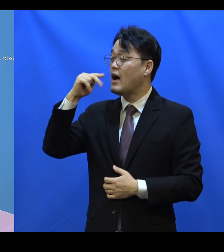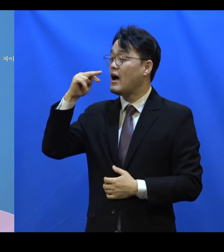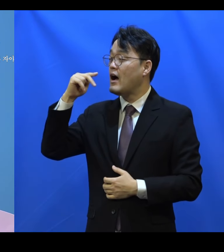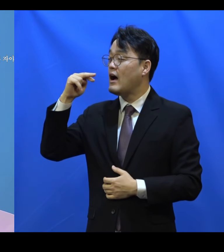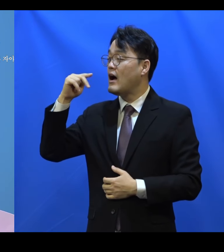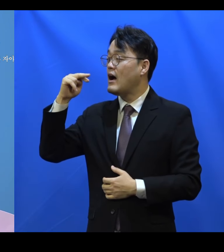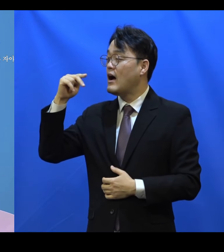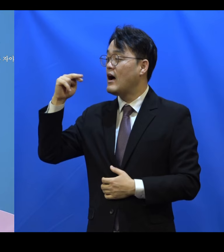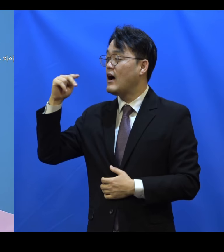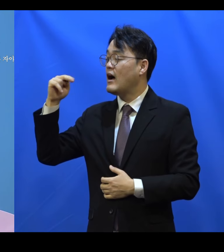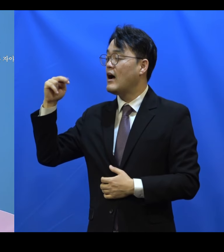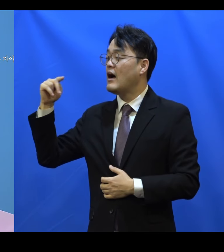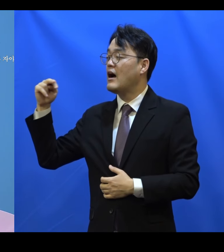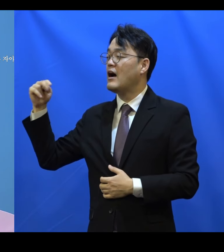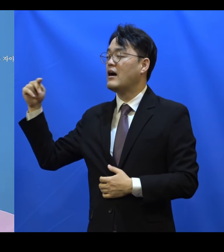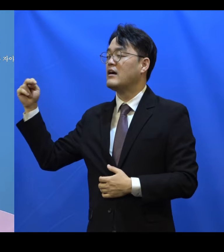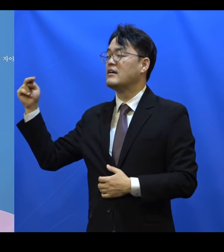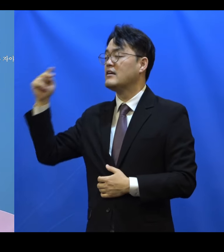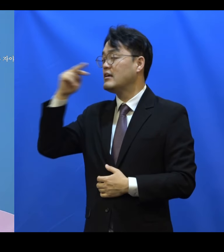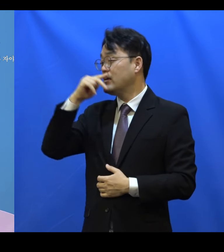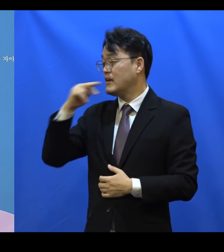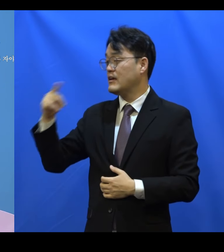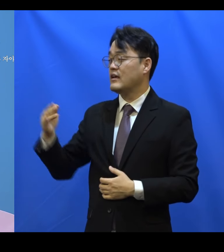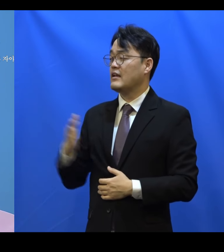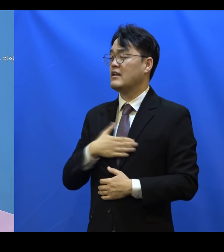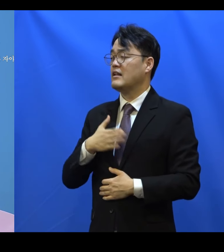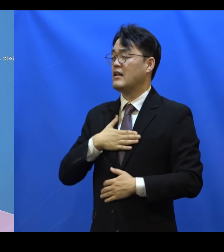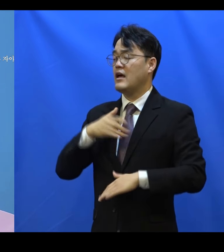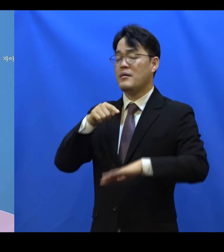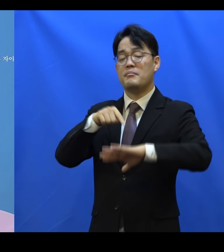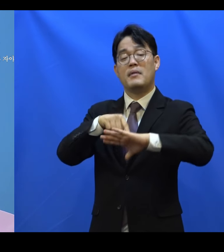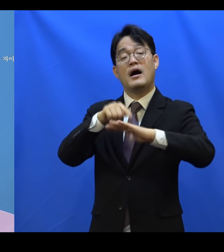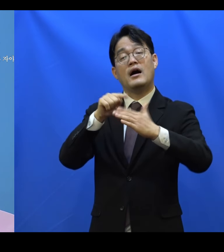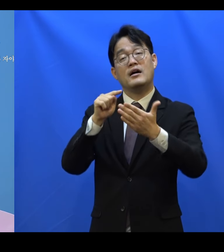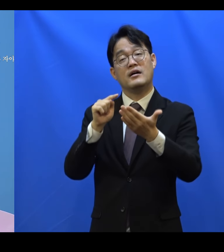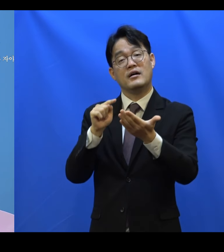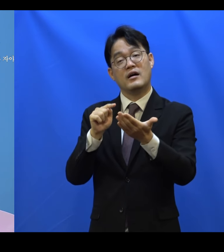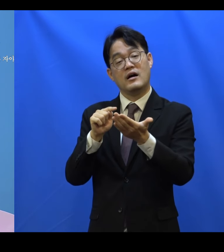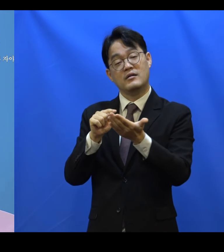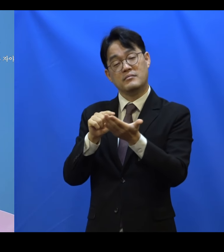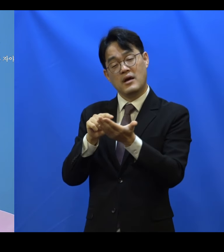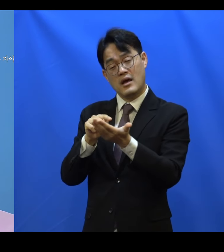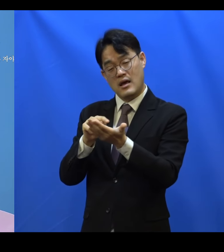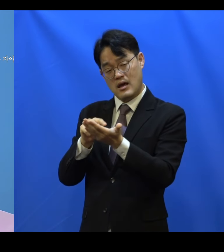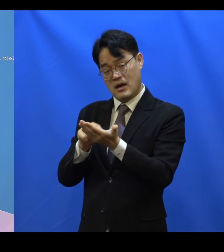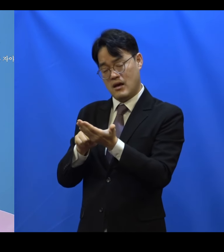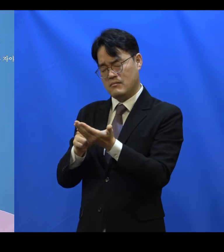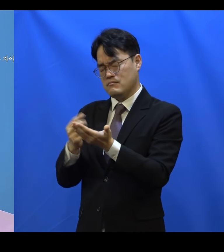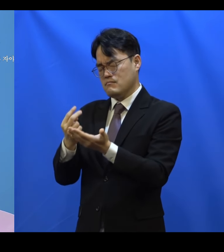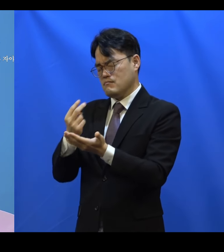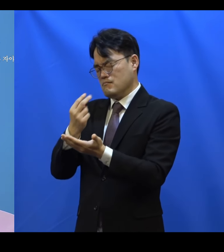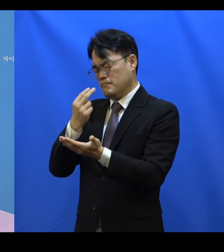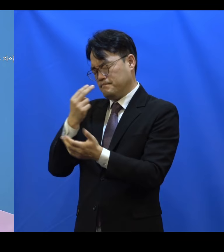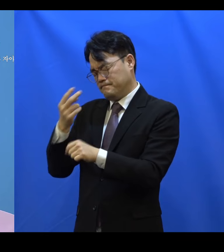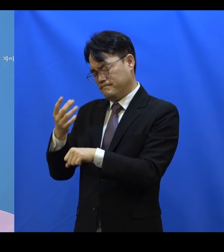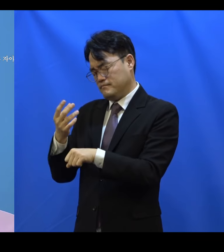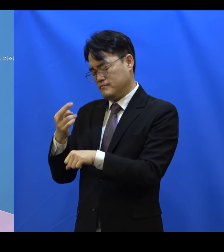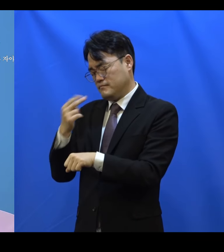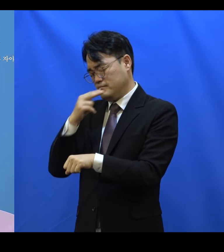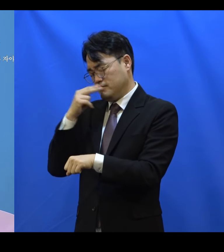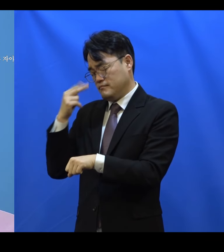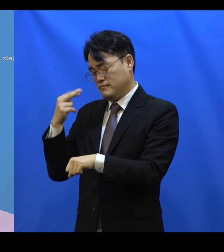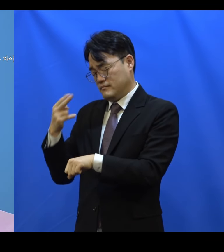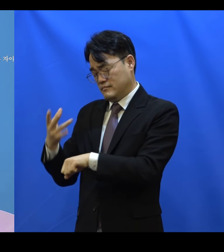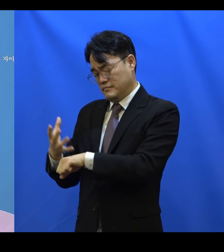새벽이라 아무 생각이 안 없어요. 그 향기 내 마음에 사무쳐, 그죠?